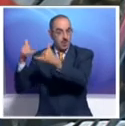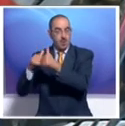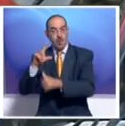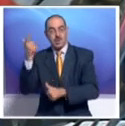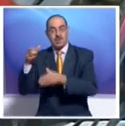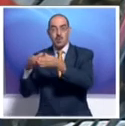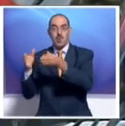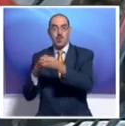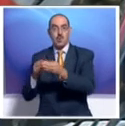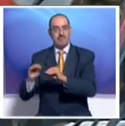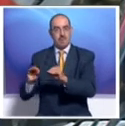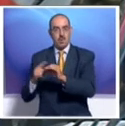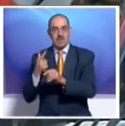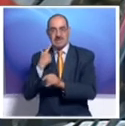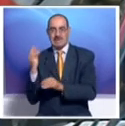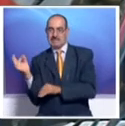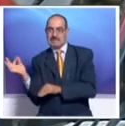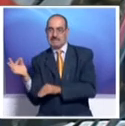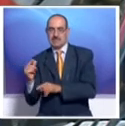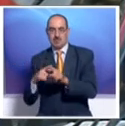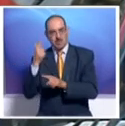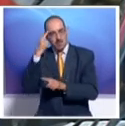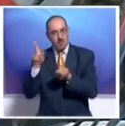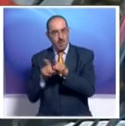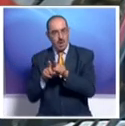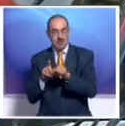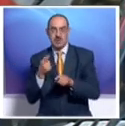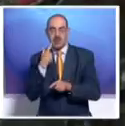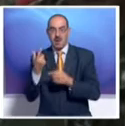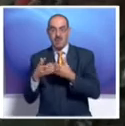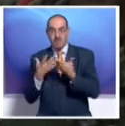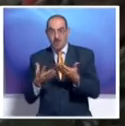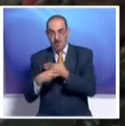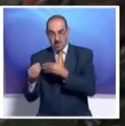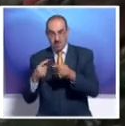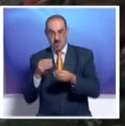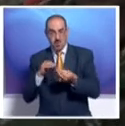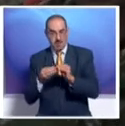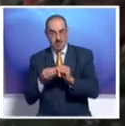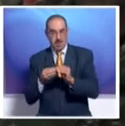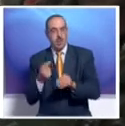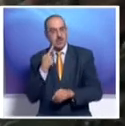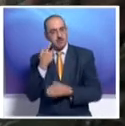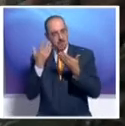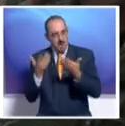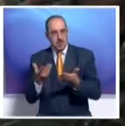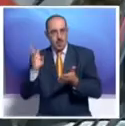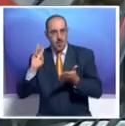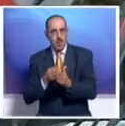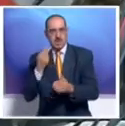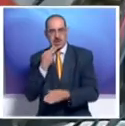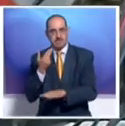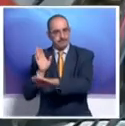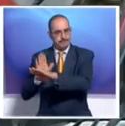مشبوهة والتحريض على عرقلة مسائل الخروج من الأزمة، وعليه وجه لهذا